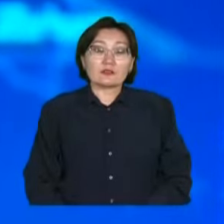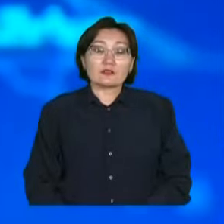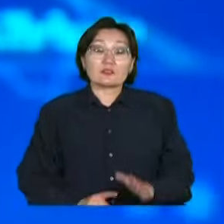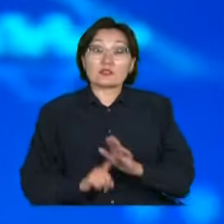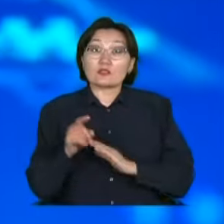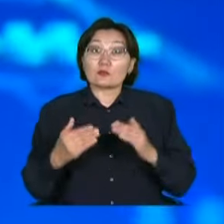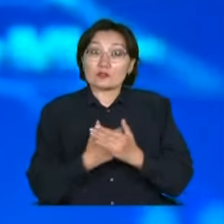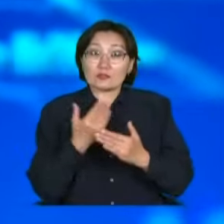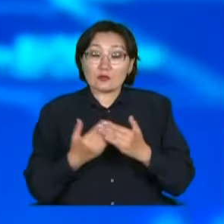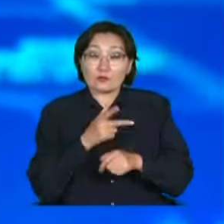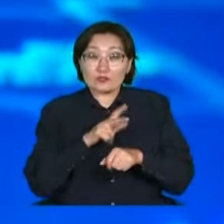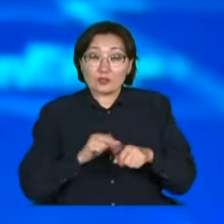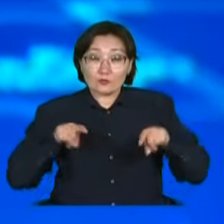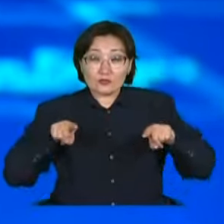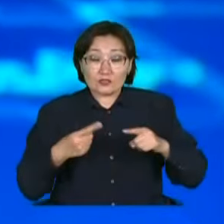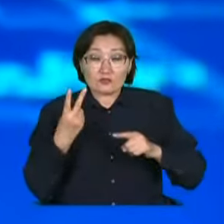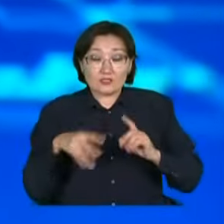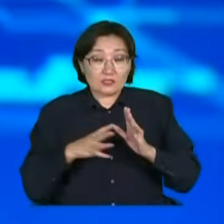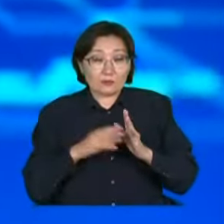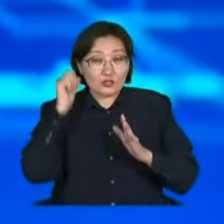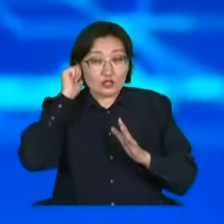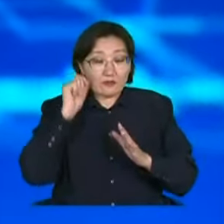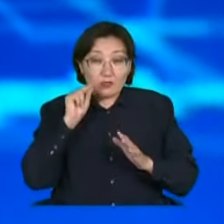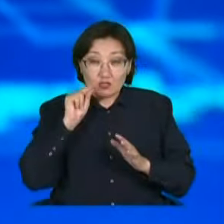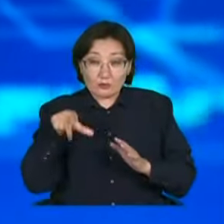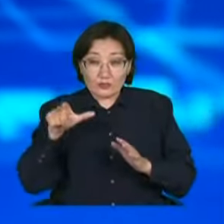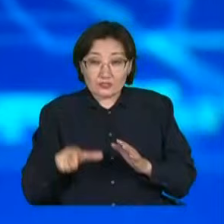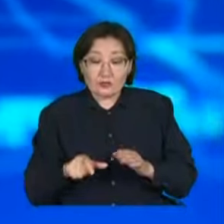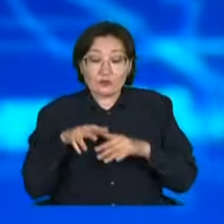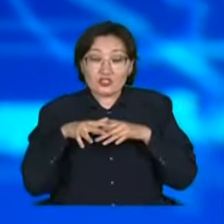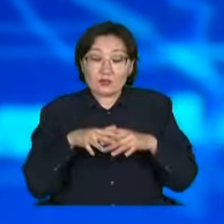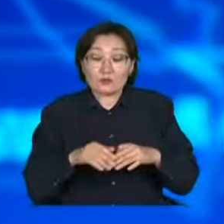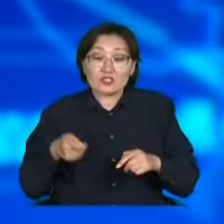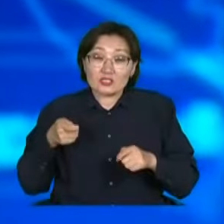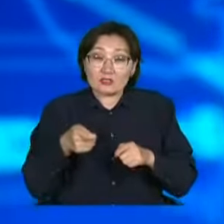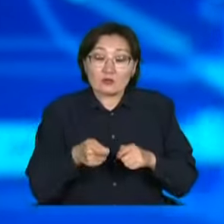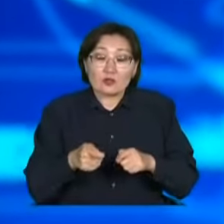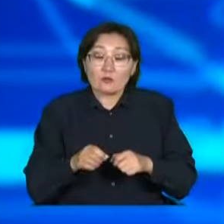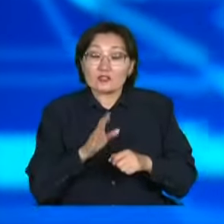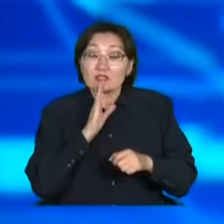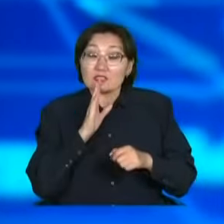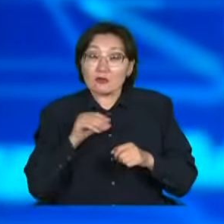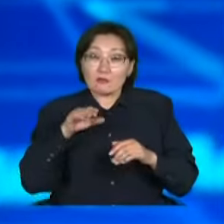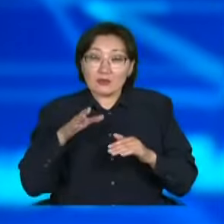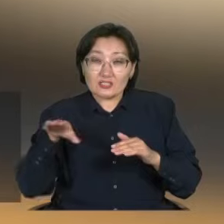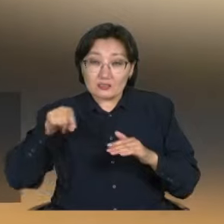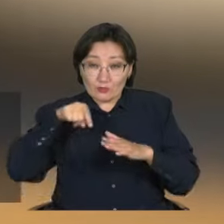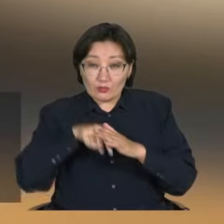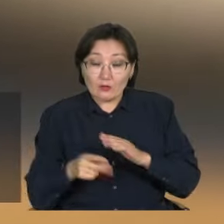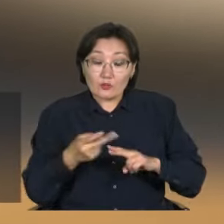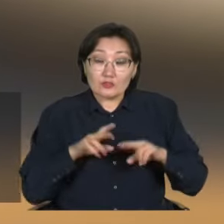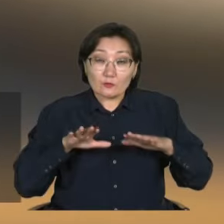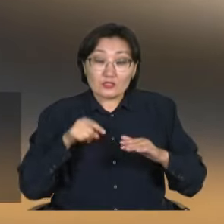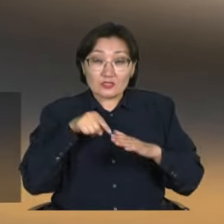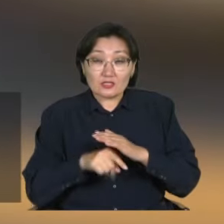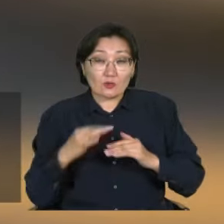Начинаем выпуск. Полиция задержала 29-летнего подозреваемого, напавшего с ножом на сожительницу в подъезде. Все это происходило в